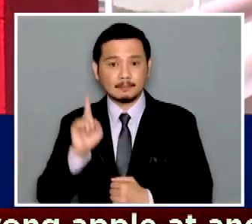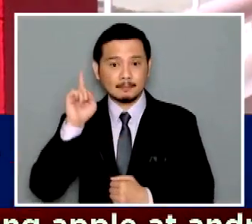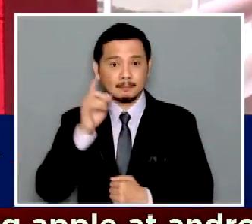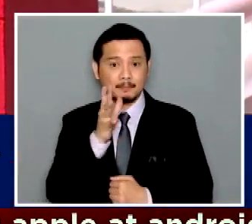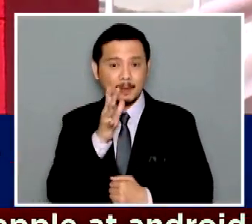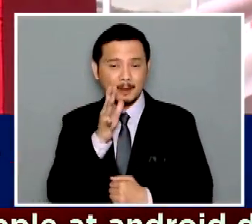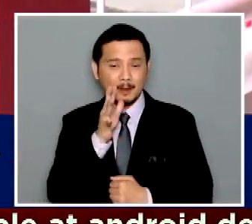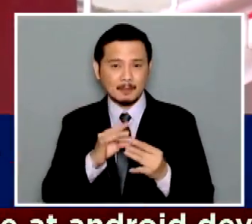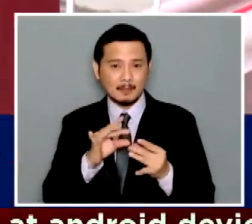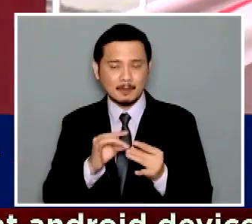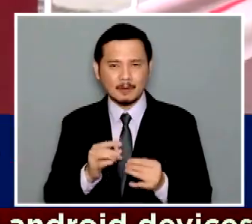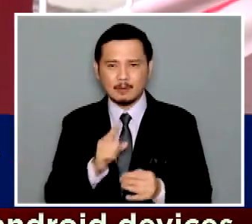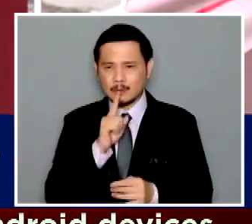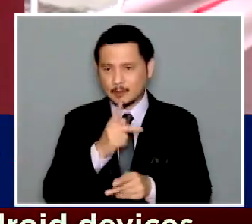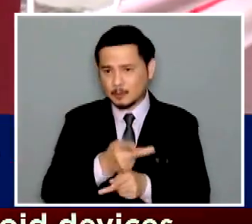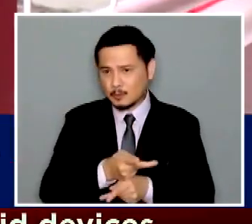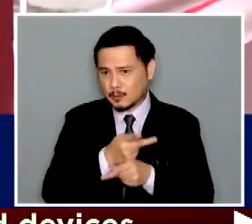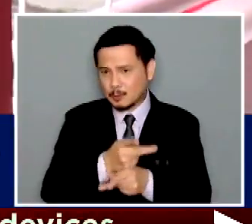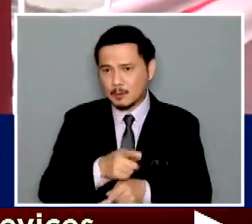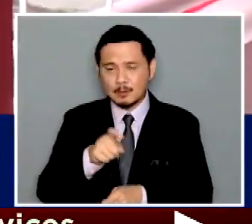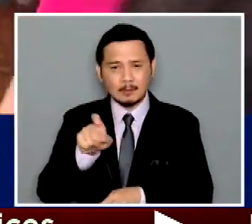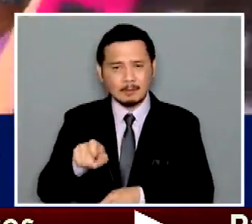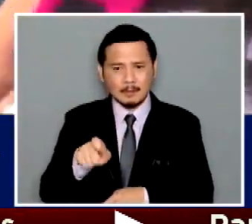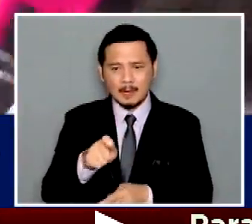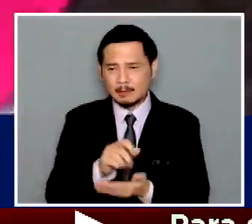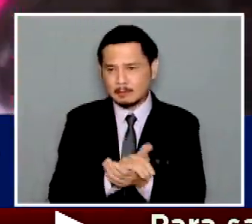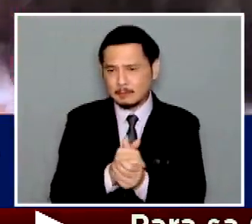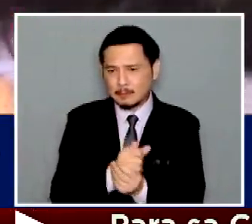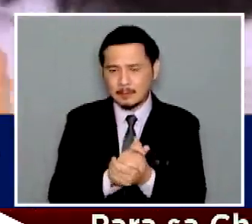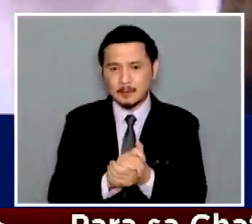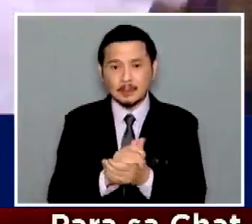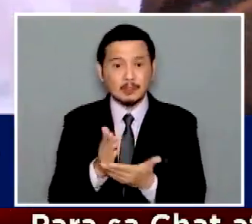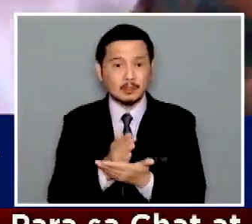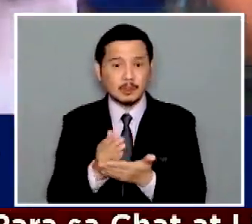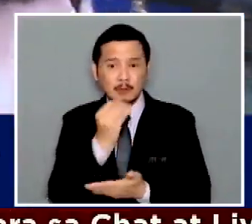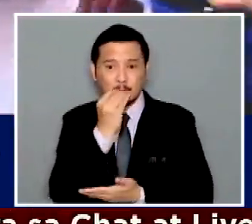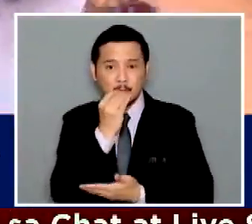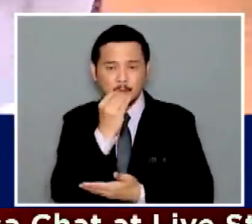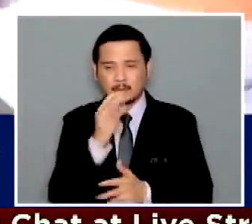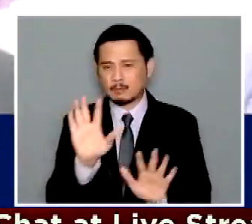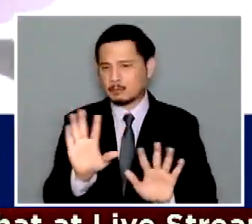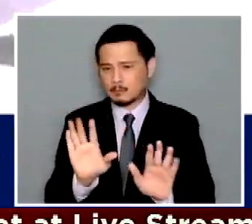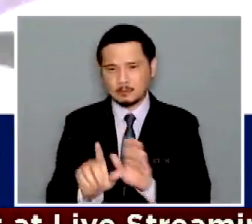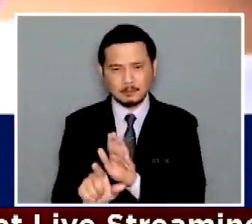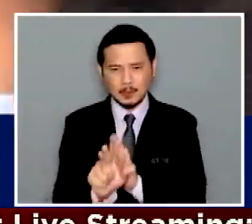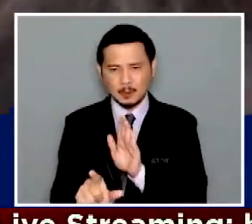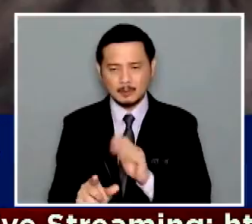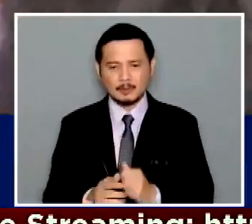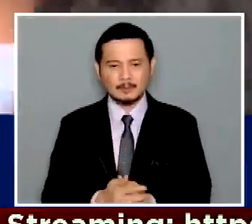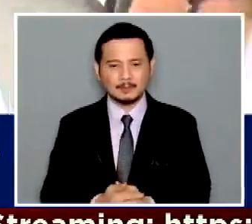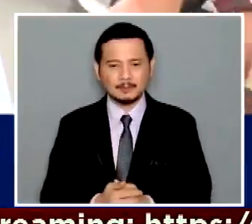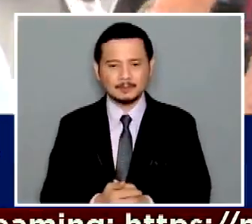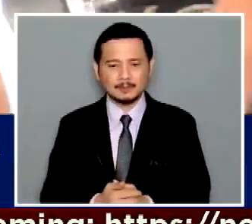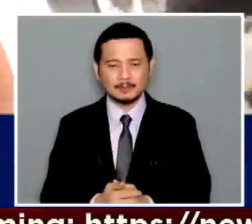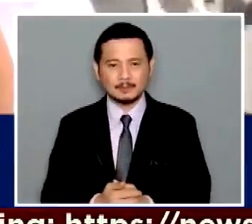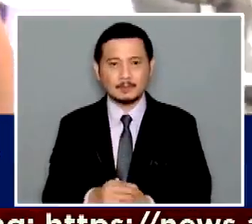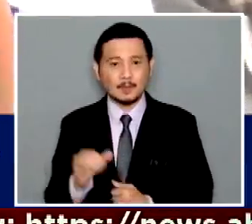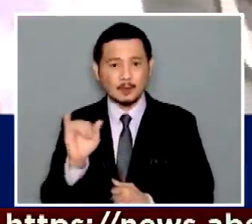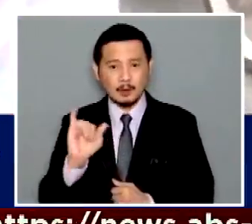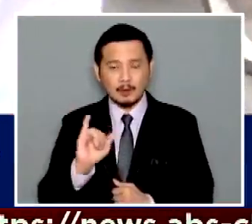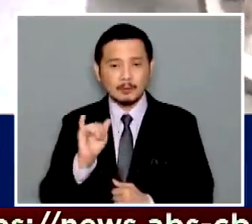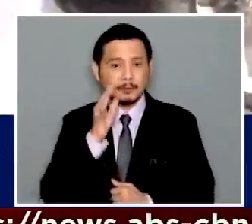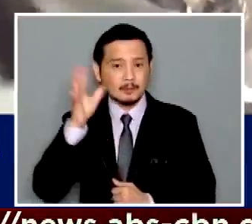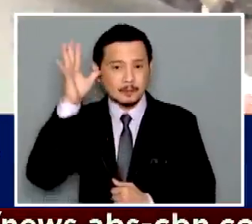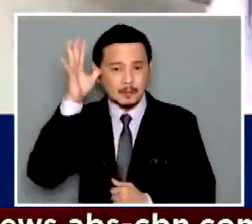kamay. Ganun po. Tapos walang sharing sa foods. At kahit pa malapit lang ang paaralan sa bahay, doble ingat ang mga